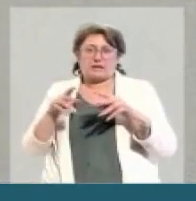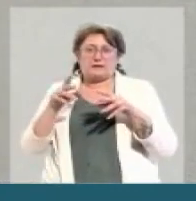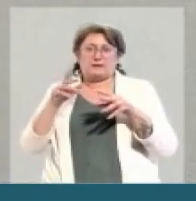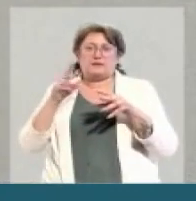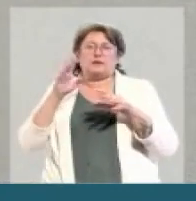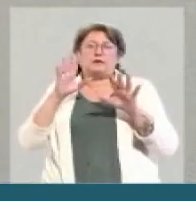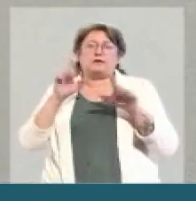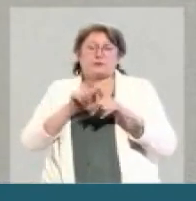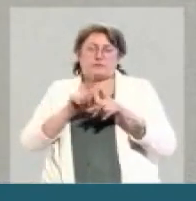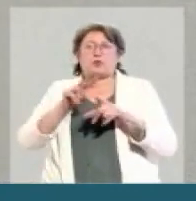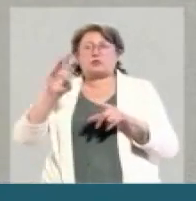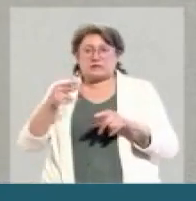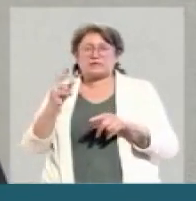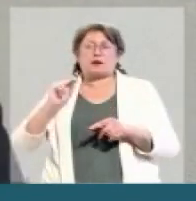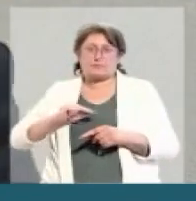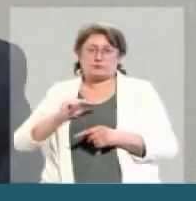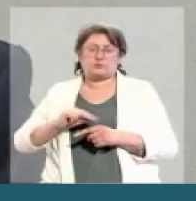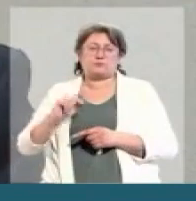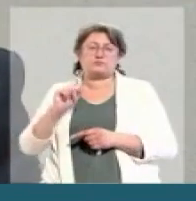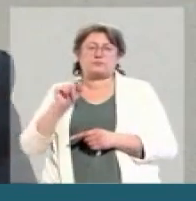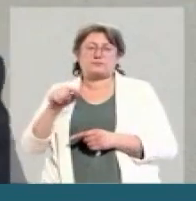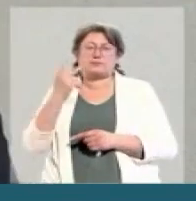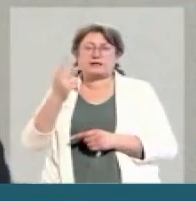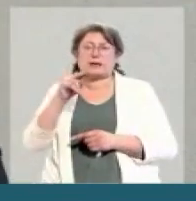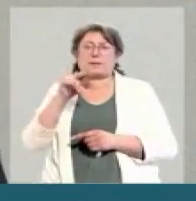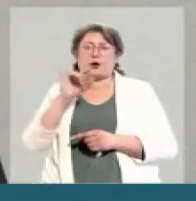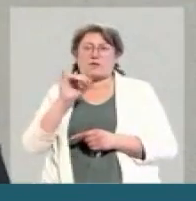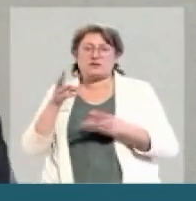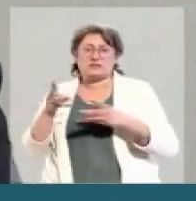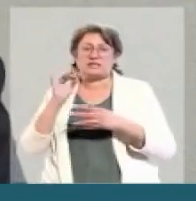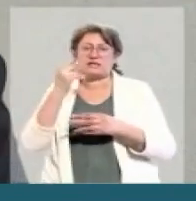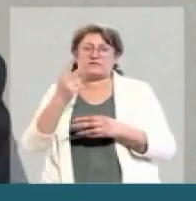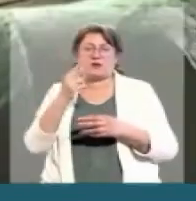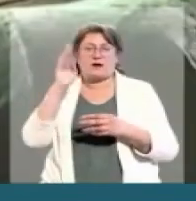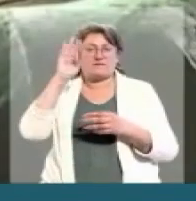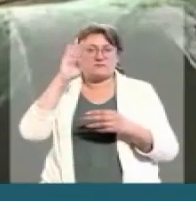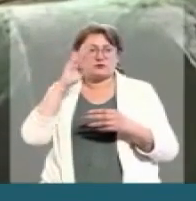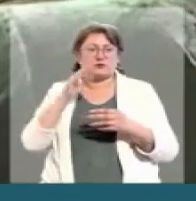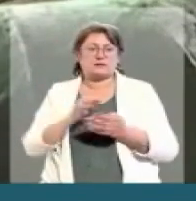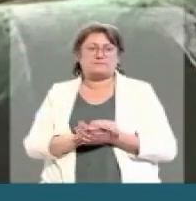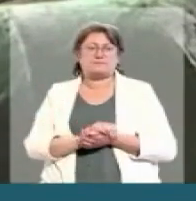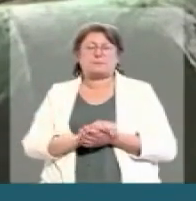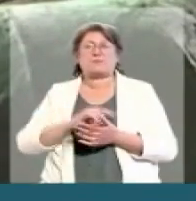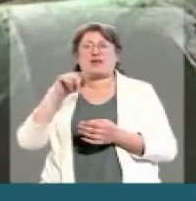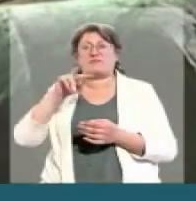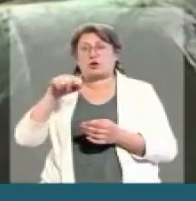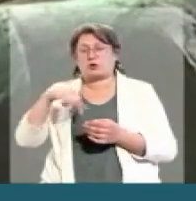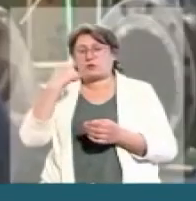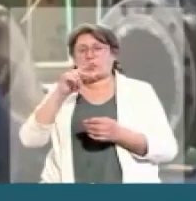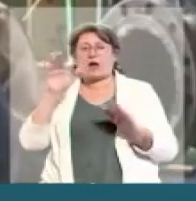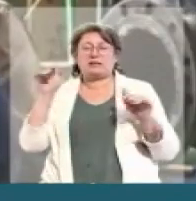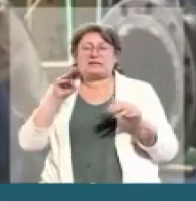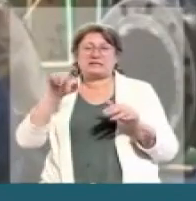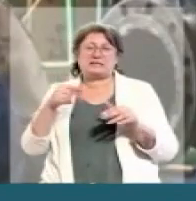но все равно ТЭС работала. Потому что там 3 паровых, 2 водогрейных. В июле этого года на Аркалыкской